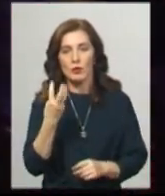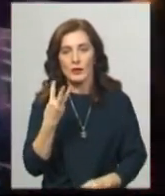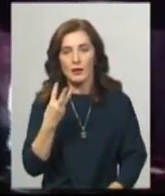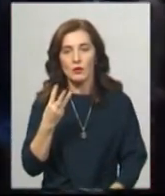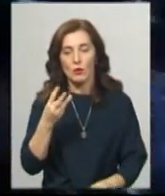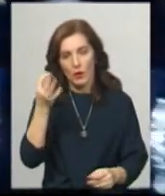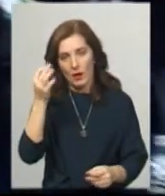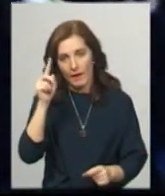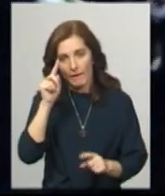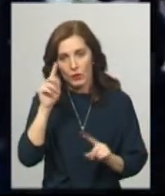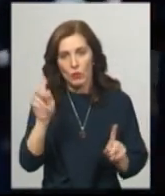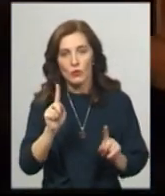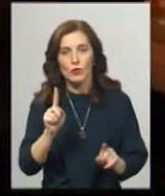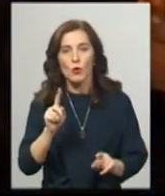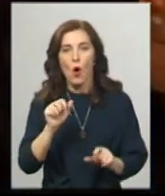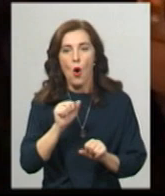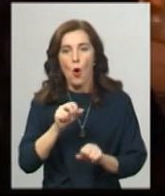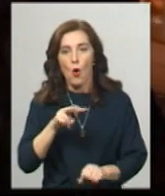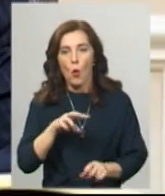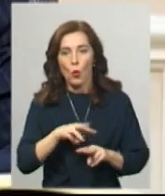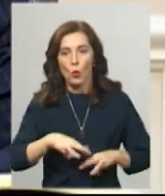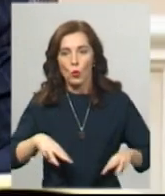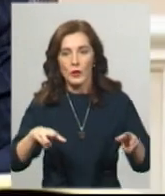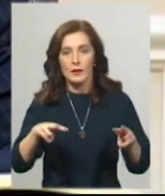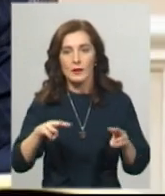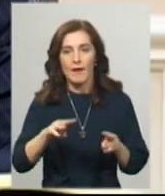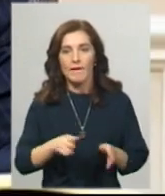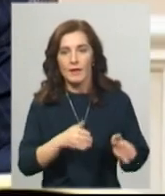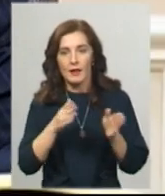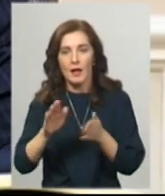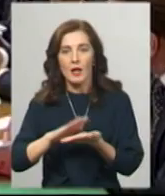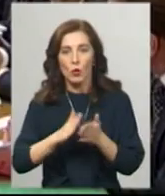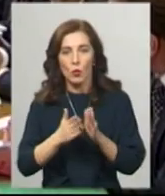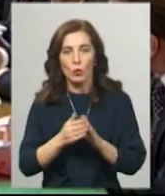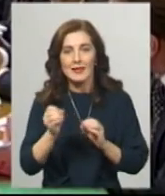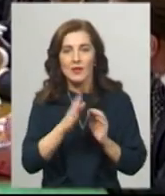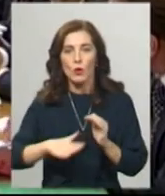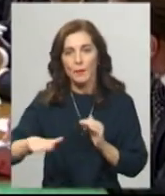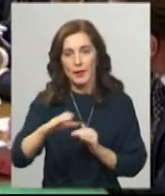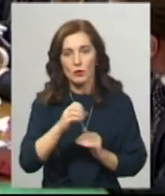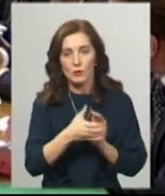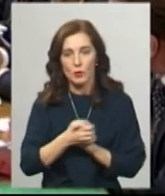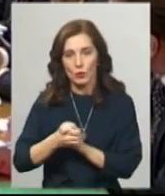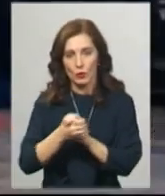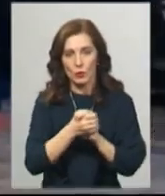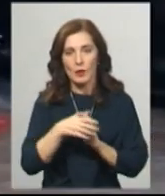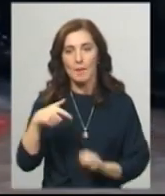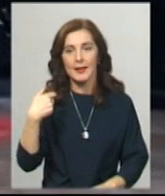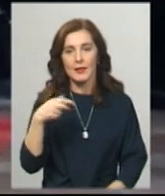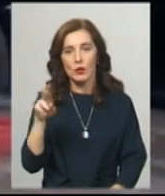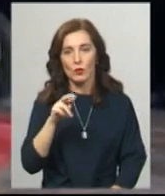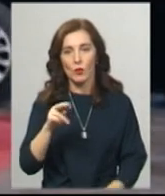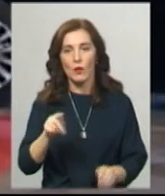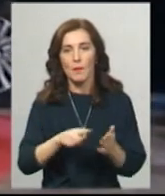стало відомо, уряд Миколи Азарова відклав підписання угоди про асоціацію з Європейським Союзом. Президент Янукович мав поставити підпис